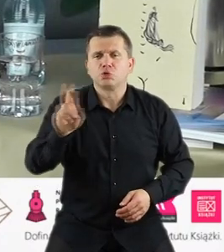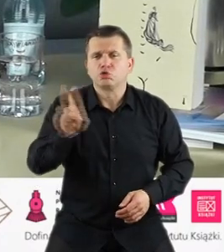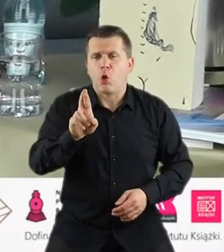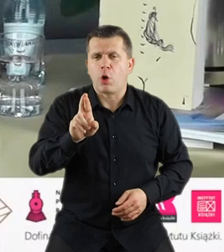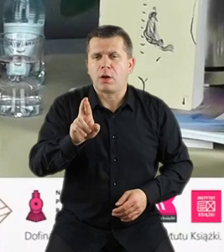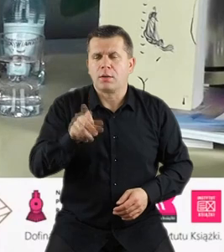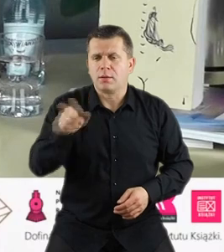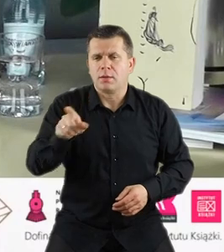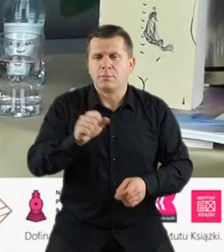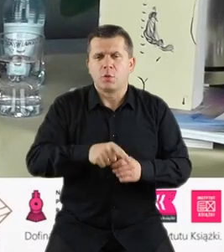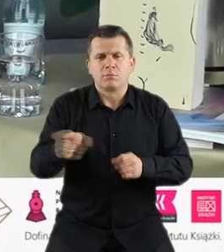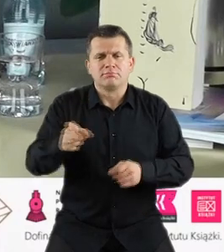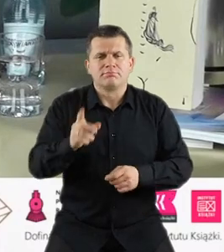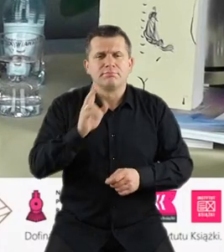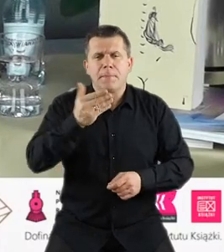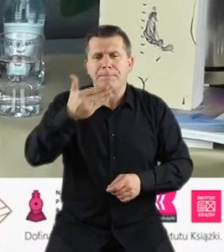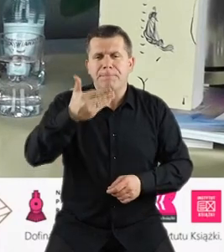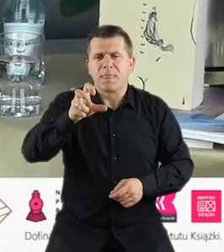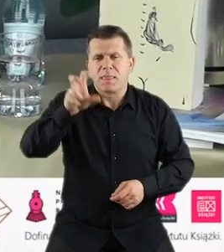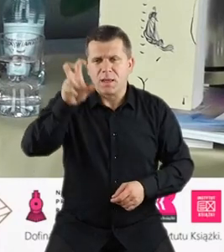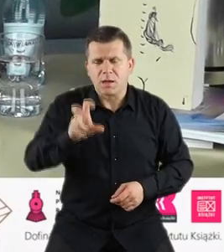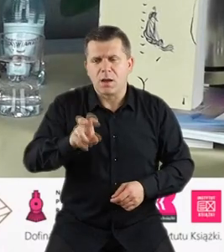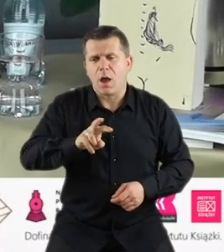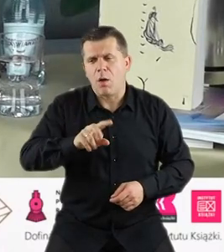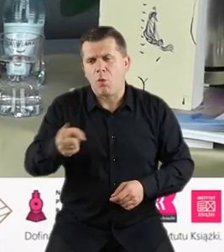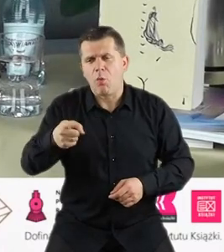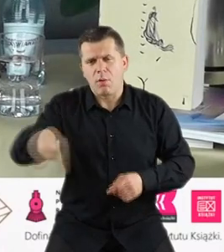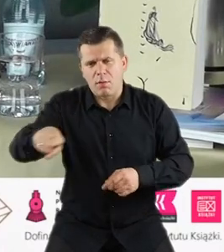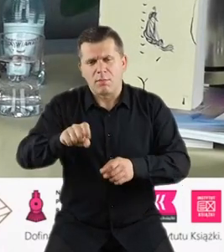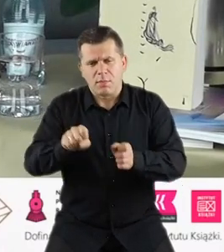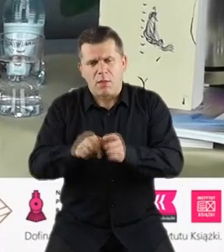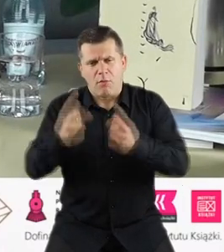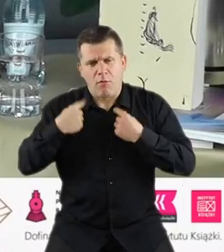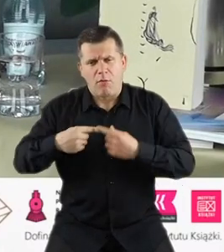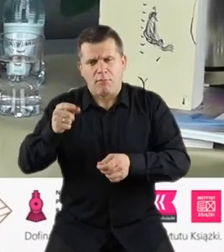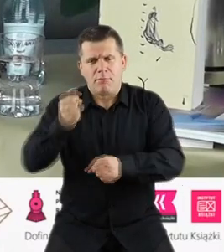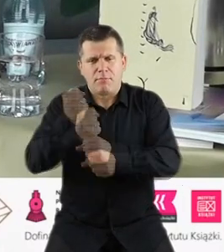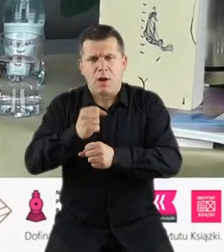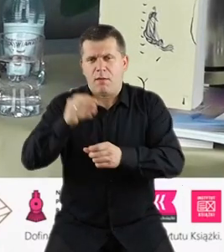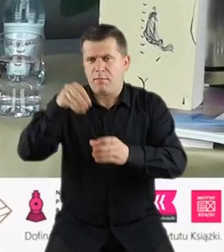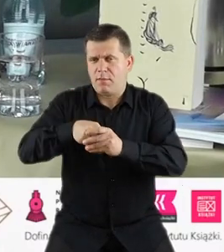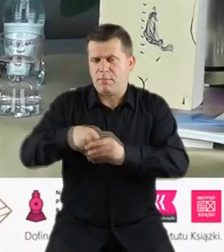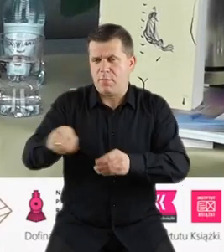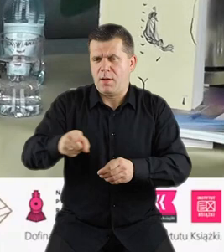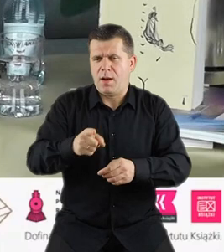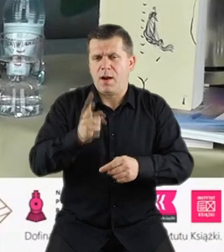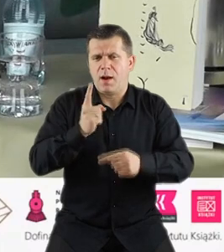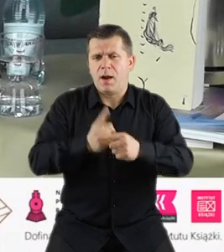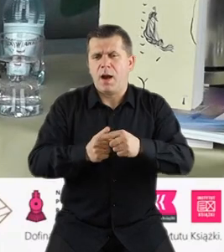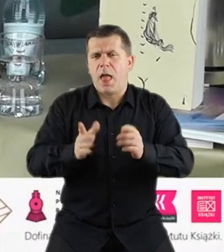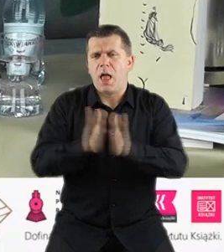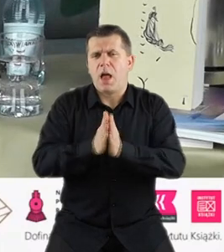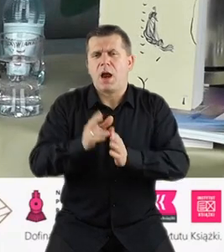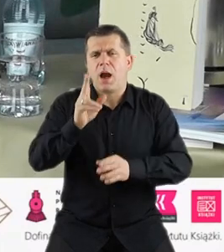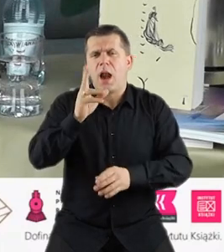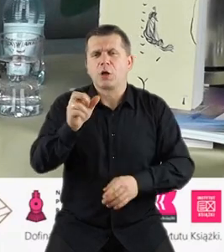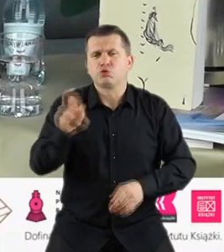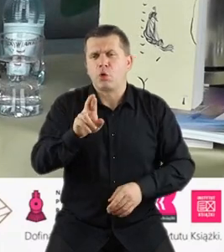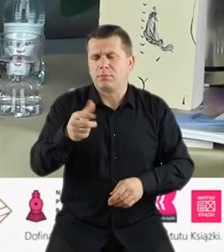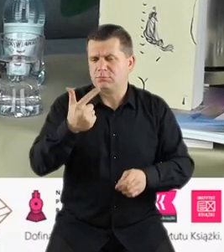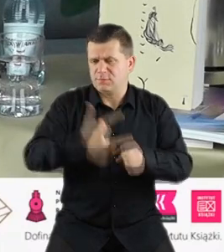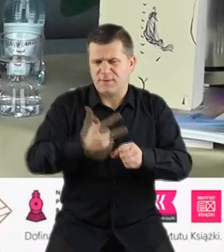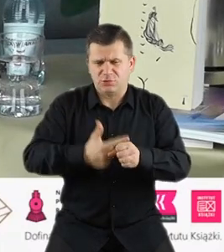był mnichem, a drugi był świeckim mieszkańcem klasztoru przez 20 lat. I to